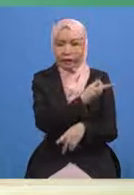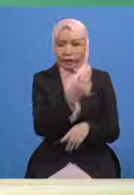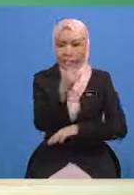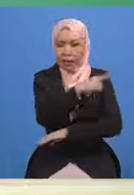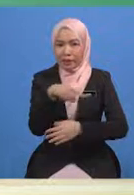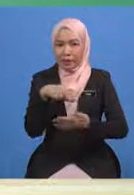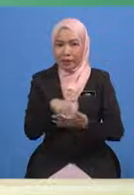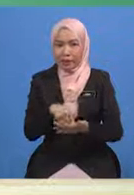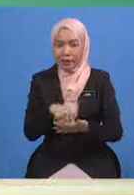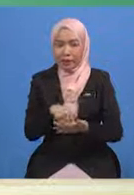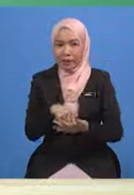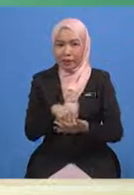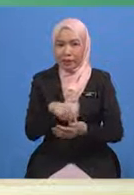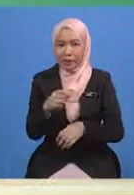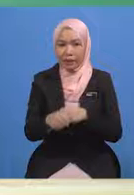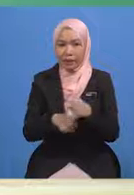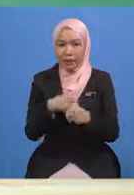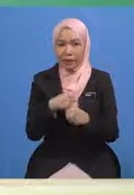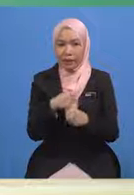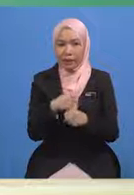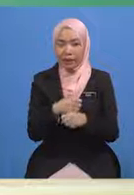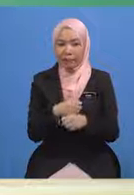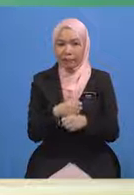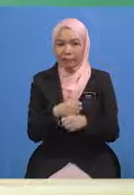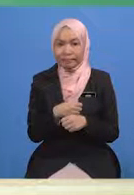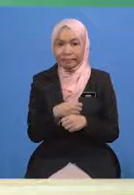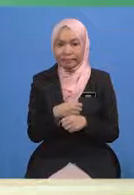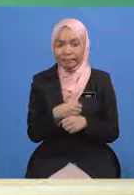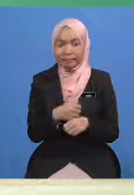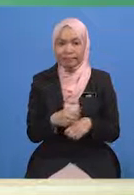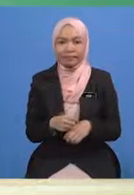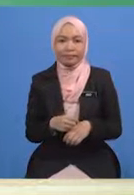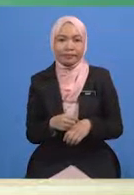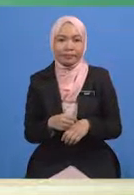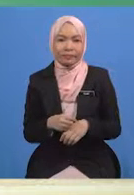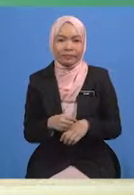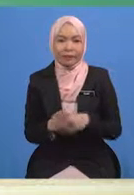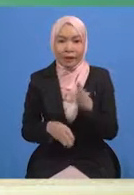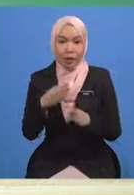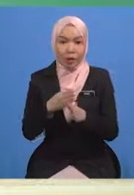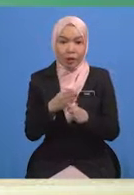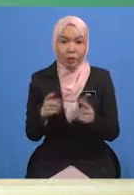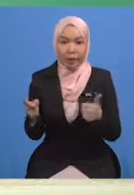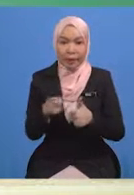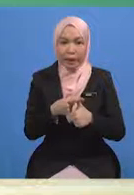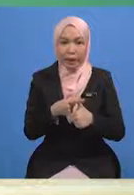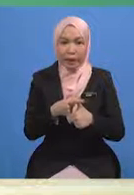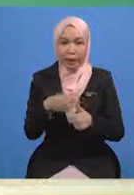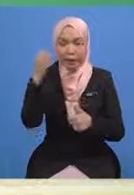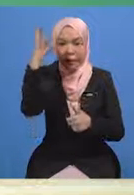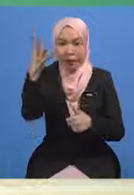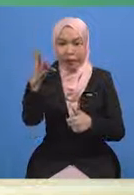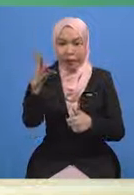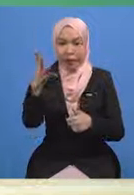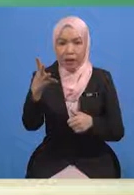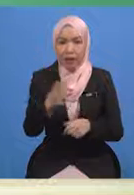ini berkenaan topik bumi ialah pertama, menyatakan bentuk muka bumi